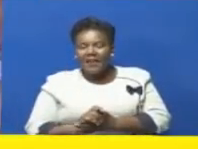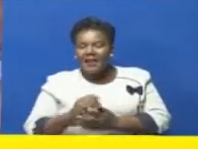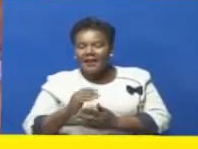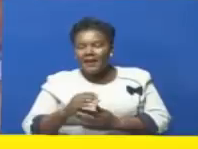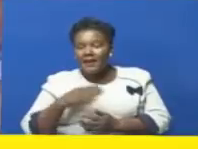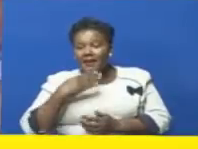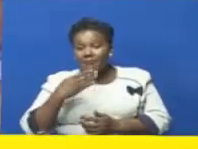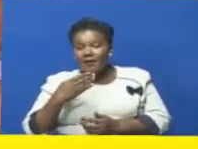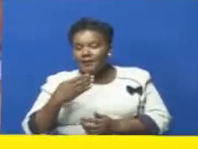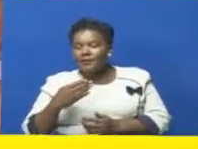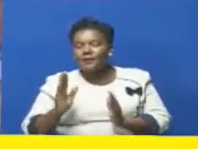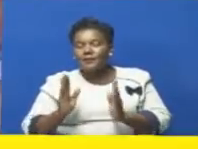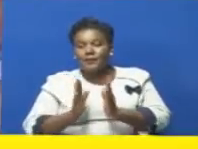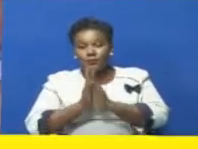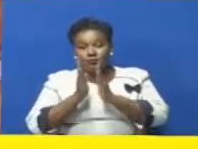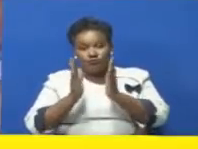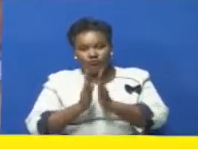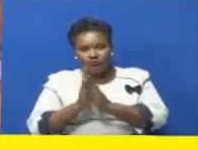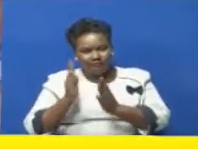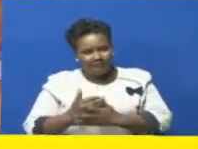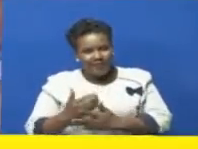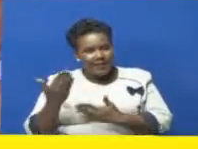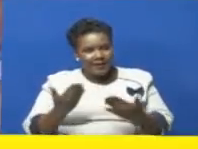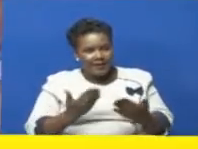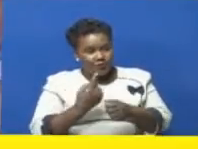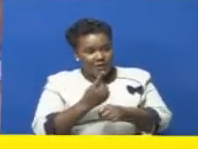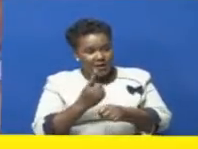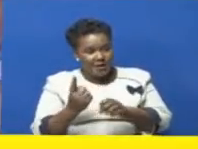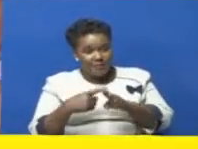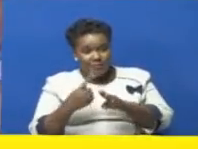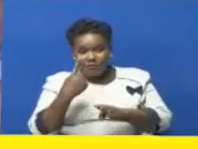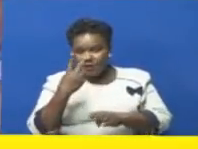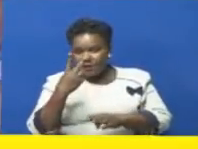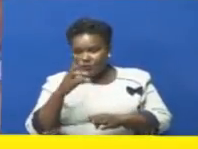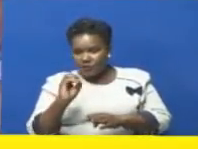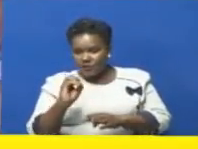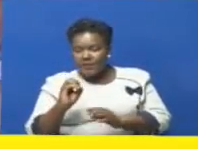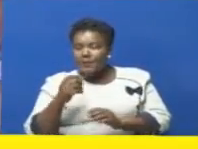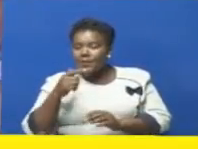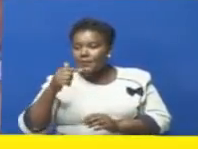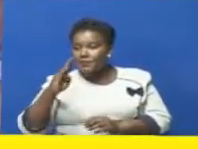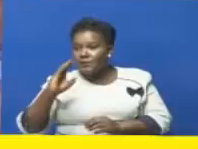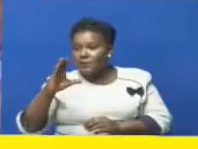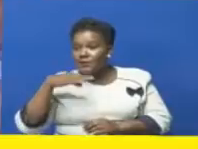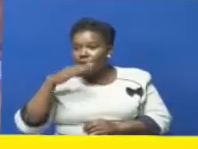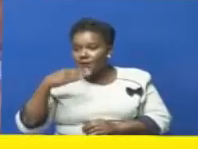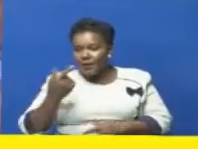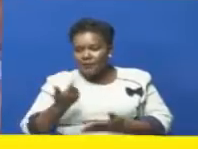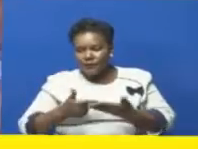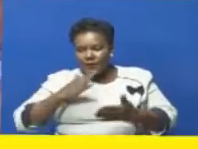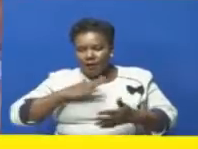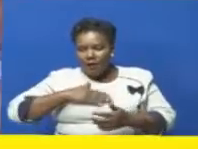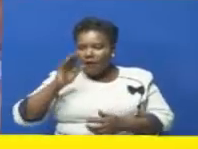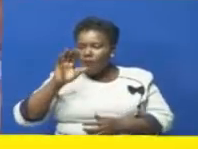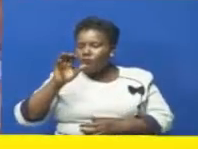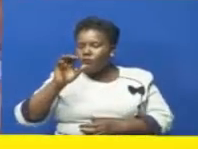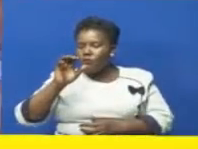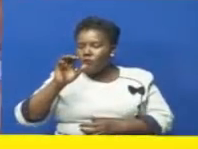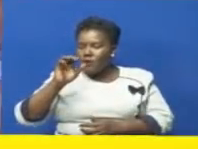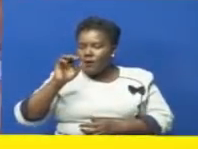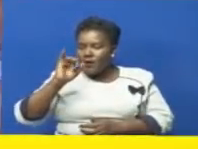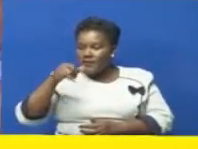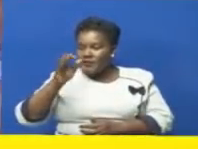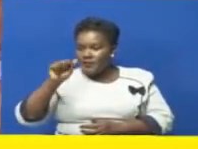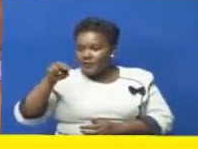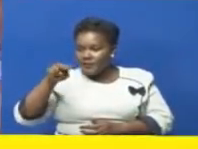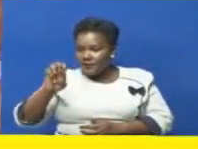za TBC Aridhio. Mimi naitwa Paul Alphonse na shirikiana na mtangazaji mwenzangu wa lugha ya alama Jen Malumbo. Miongoni mwa yale